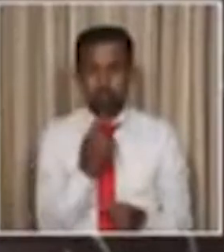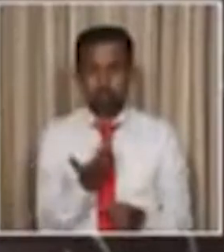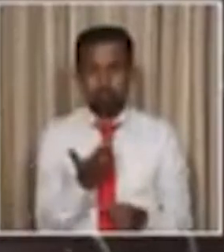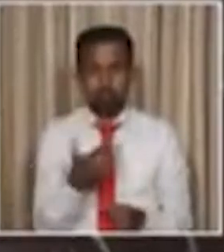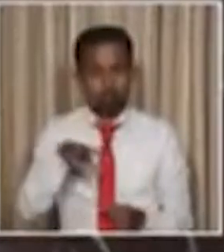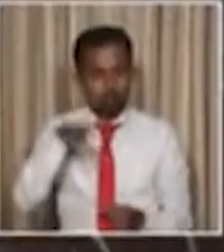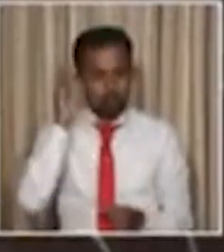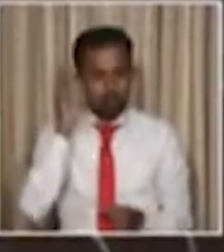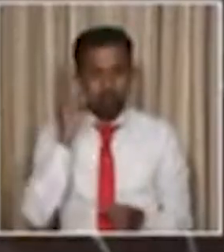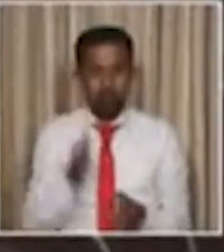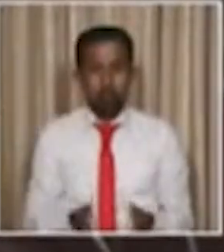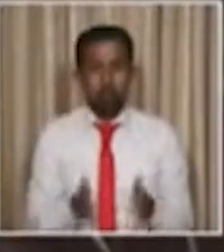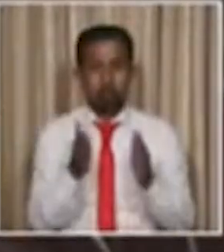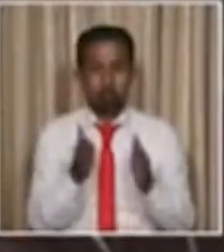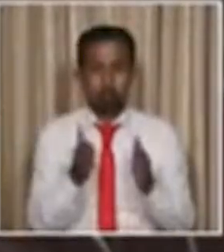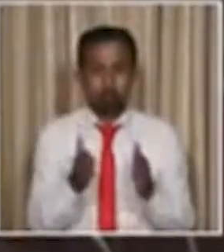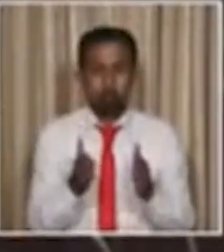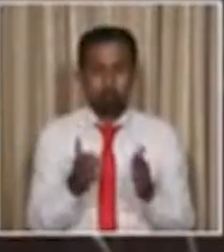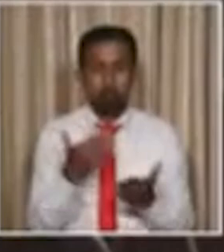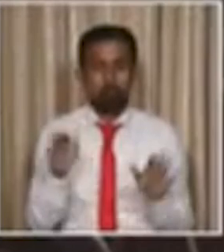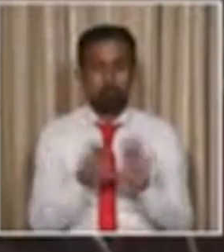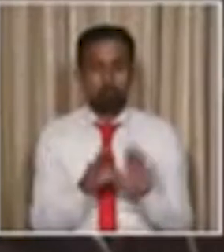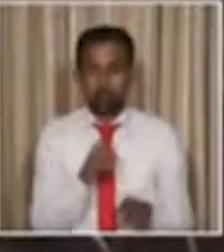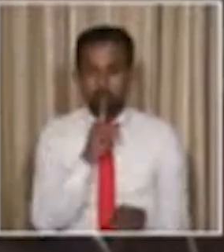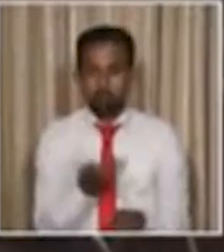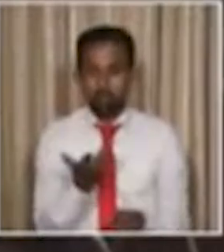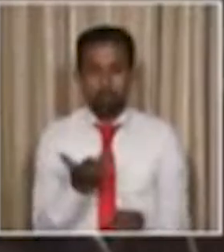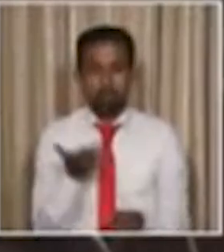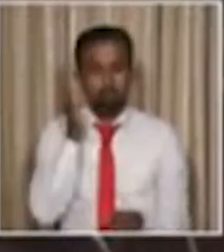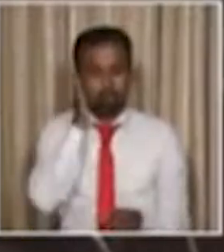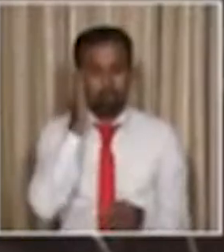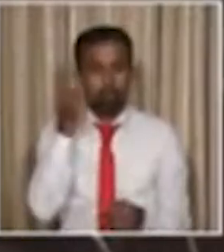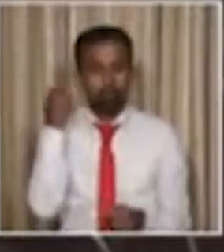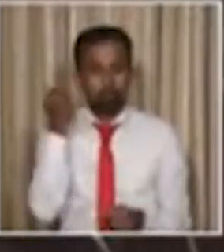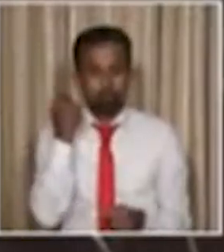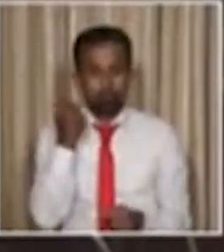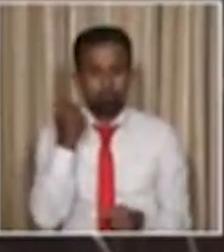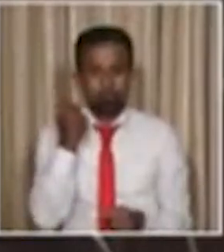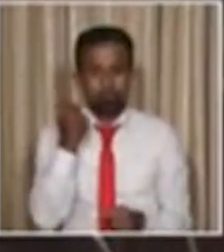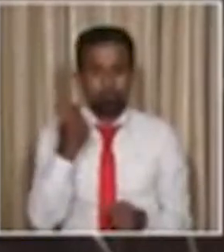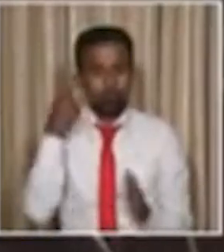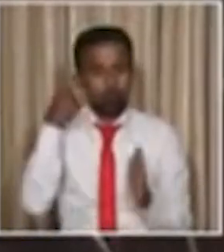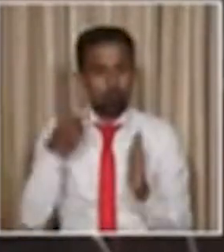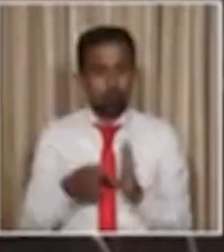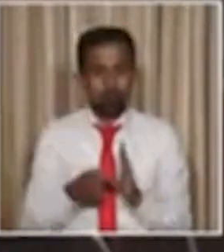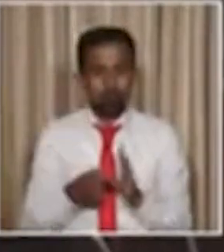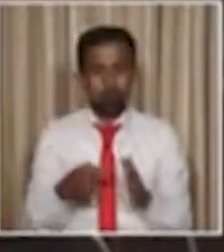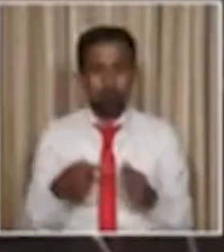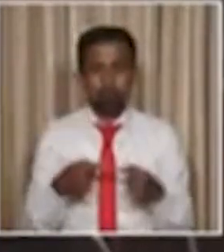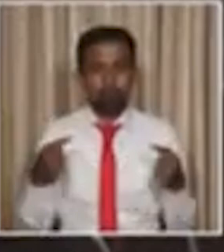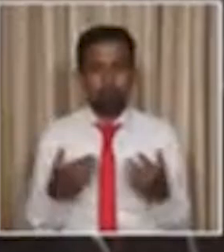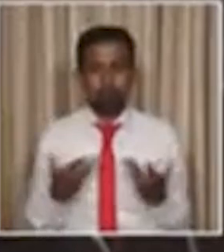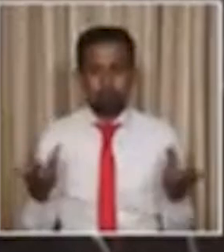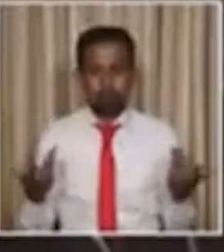දැනුම ලබා ගන්න තියෙන මාර්ග පසාදමන්නට කියලා ඉංග්‍රීසියෙන් දේශන පැවැත්වීම හෝ විභාග පැවැත්වීමට අපි විරුද්ධ වෙලා